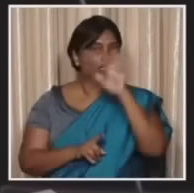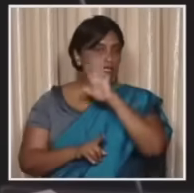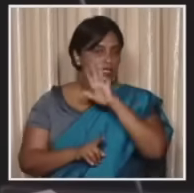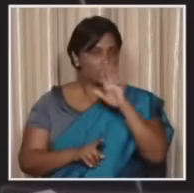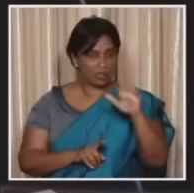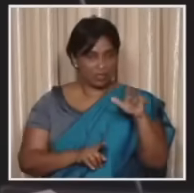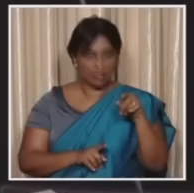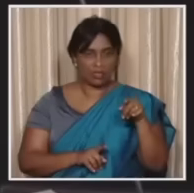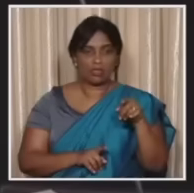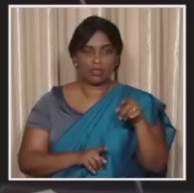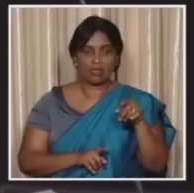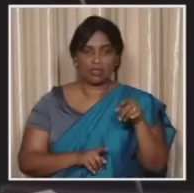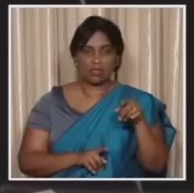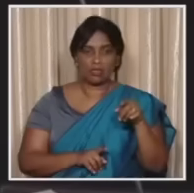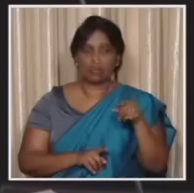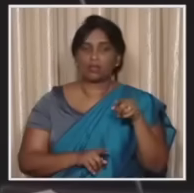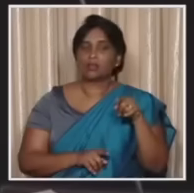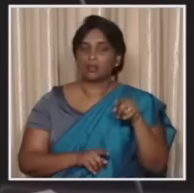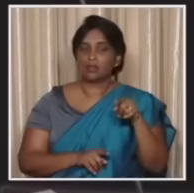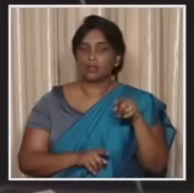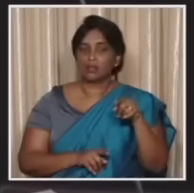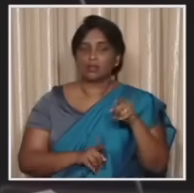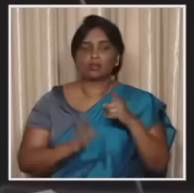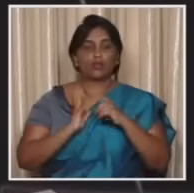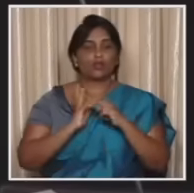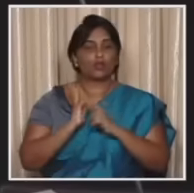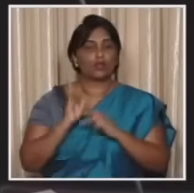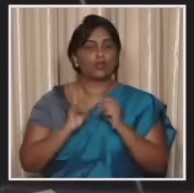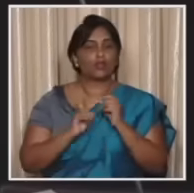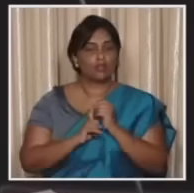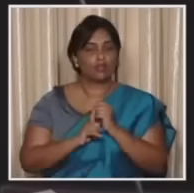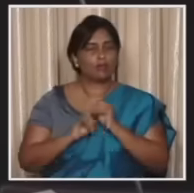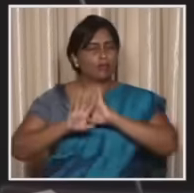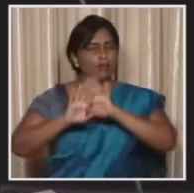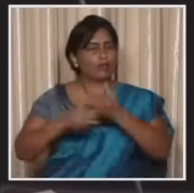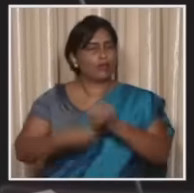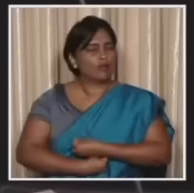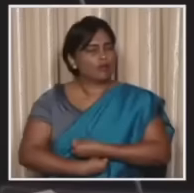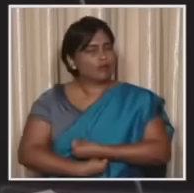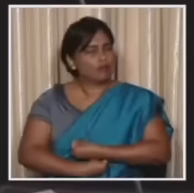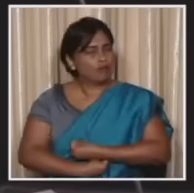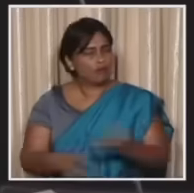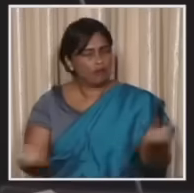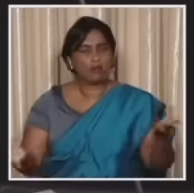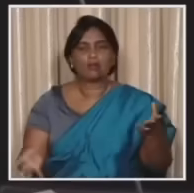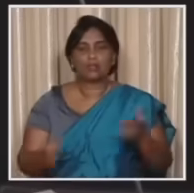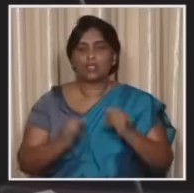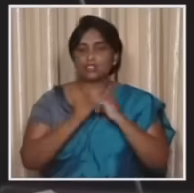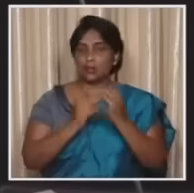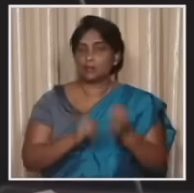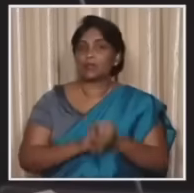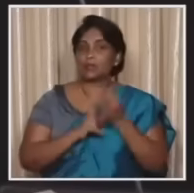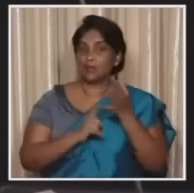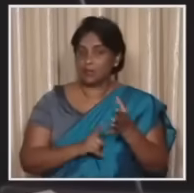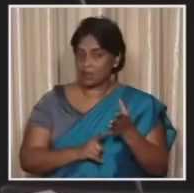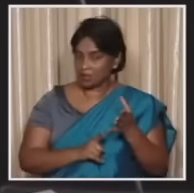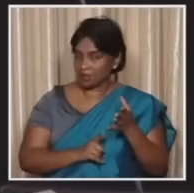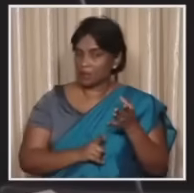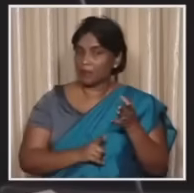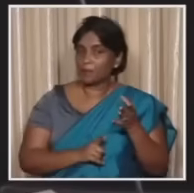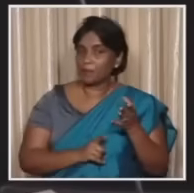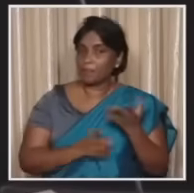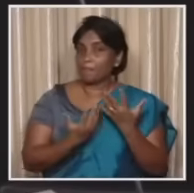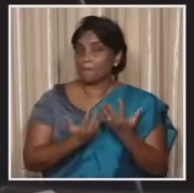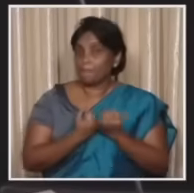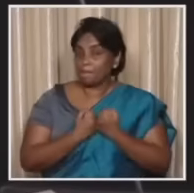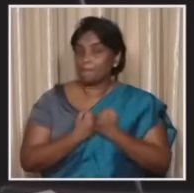දී මේ එක්සත් ජාතික පක්ෂය කුල්ල කුජීත වෙලා කෙලවිලා යනකොට සජිත් ප්‍රේමදාසගෙන්